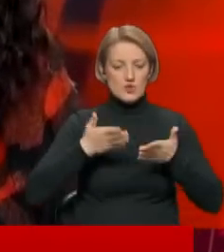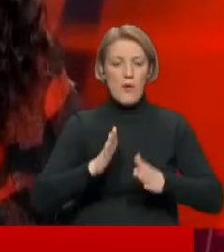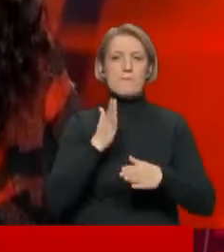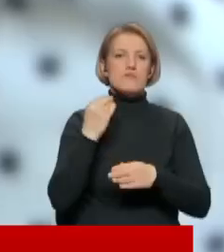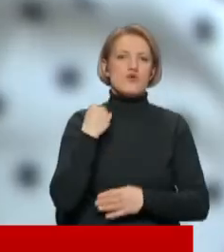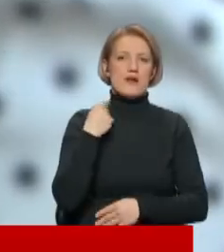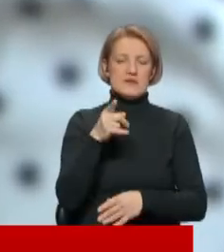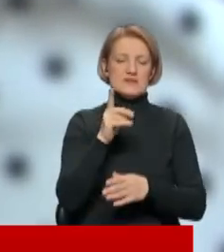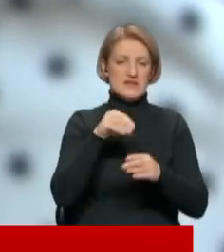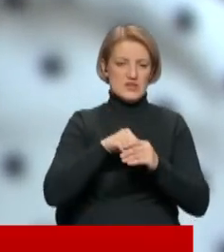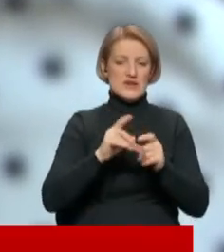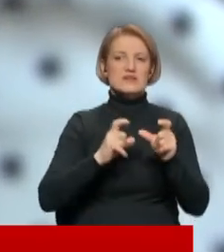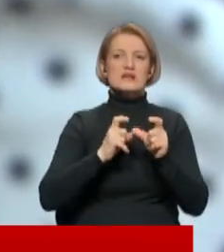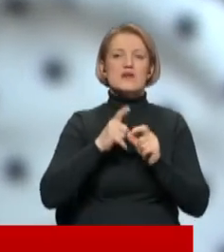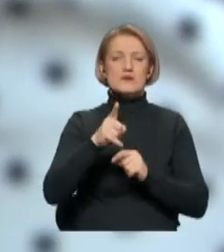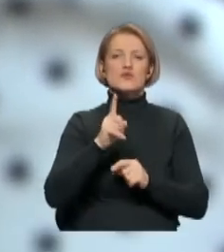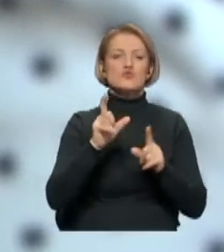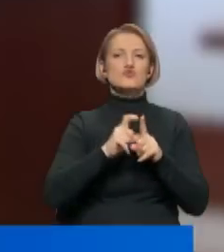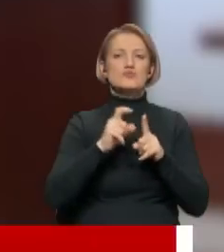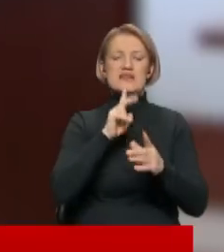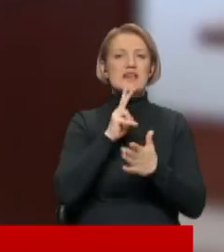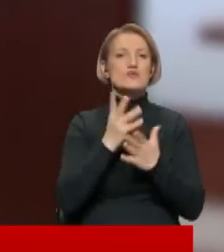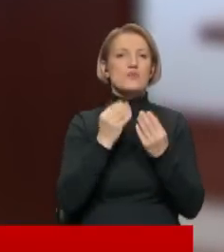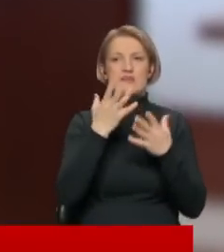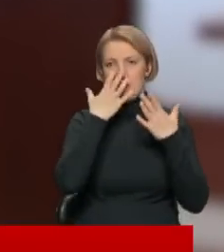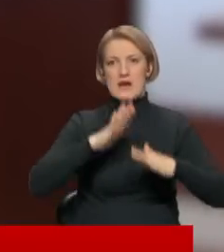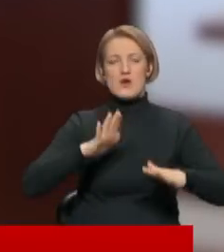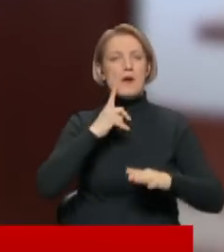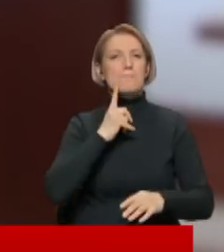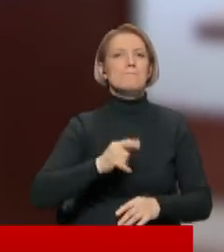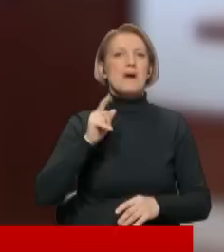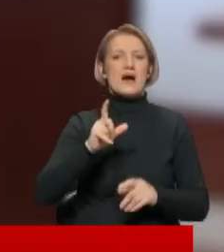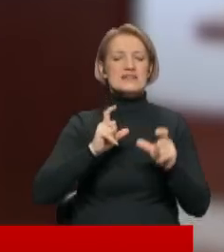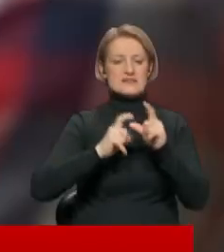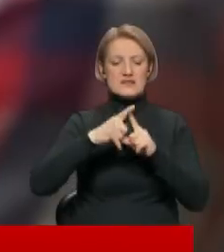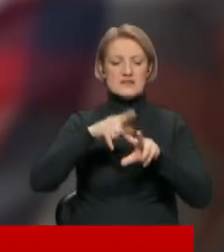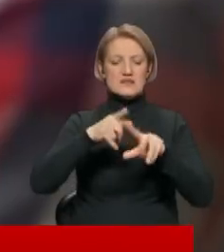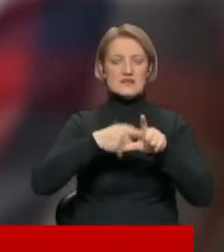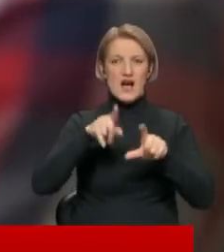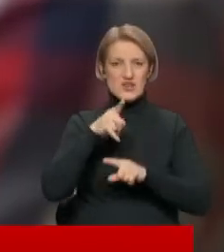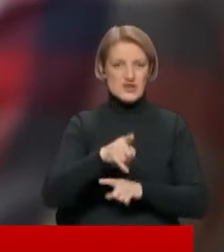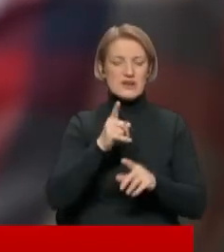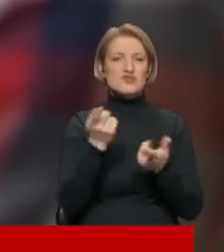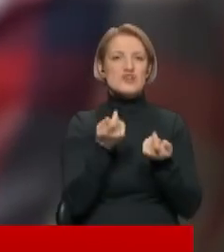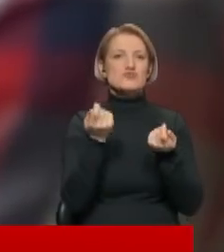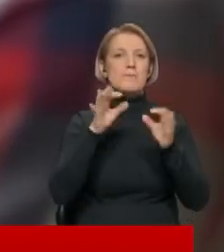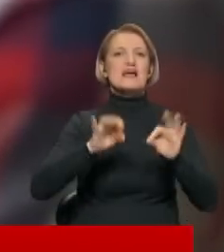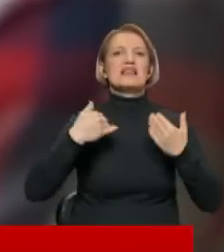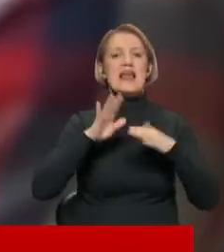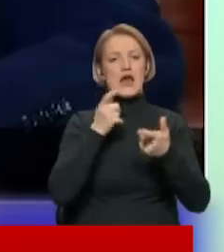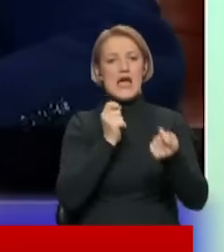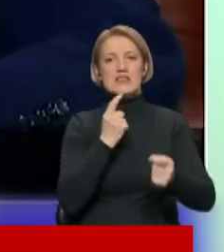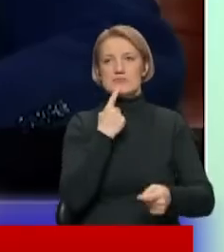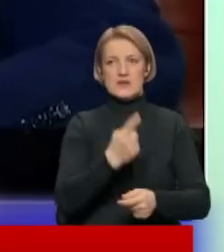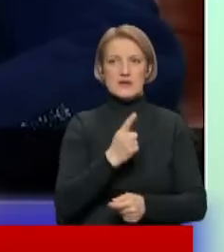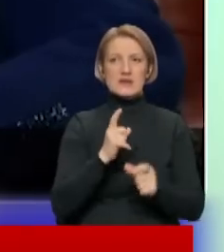borçlanması için netleşmesini bekliyordu bakan staj çalışma başlangıcı değil eğitimdir diyerek kapıyı bir kez daha